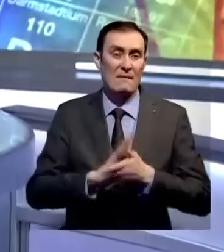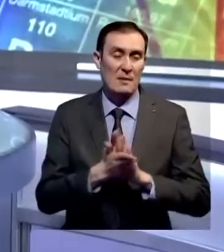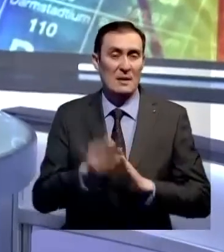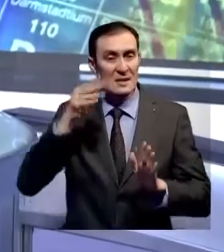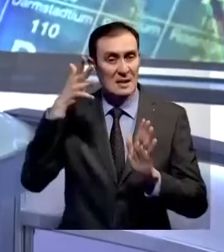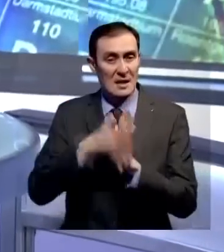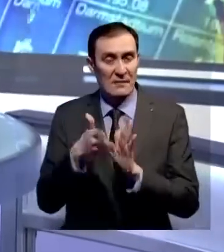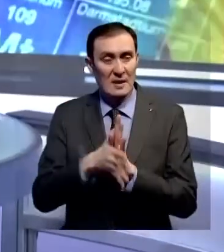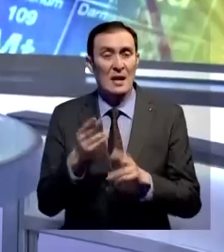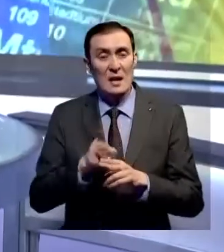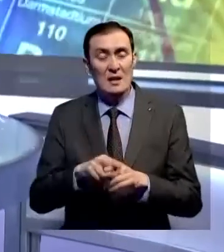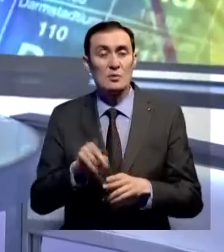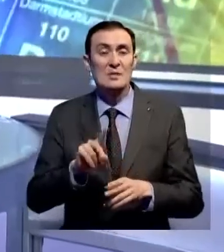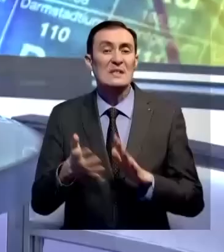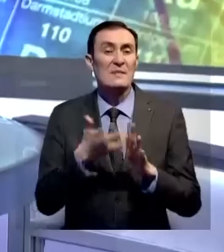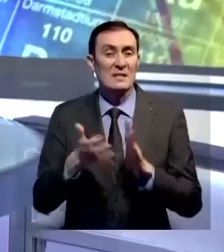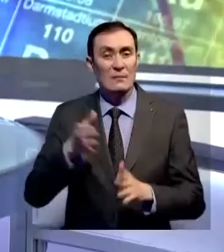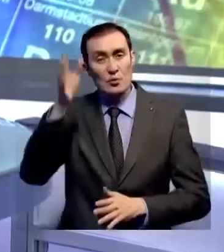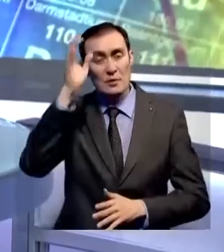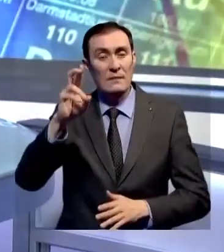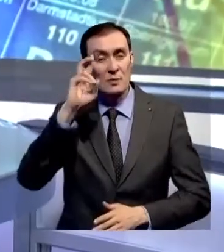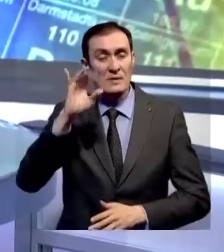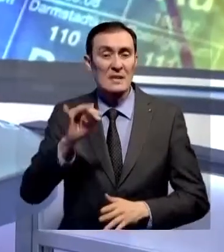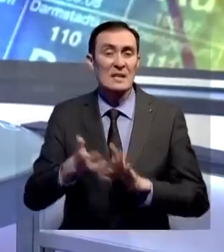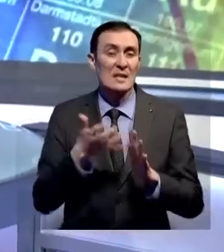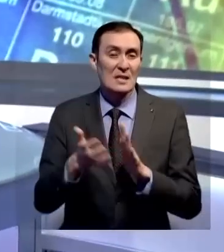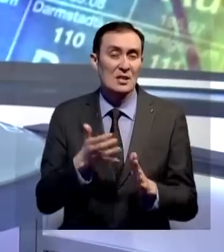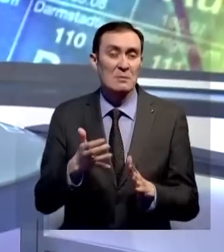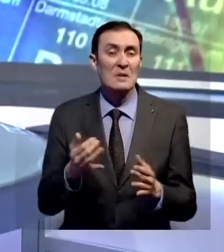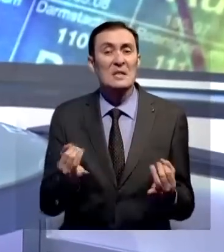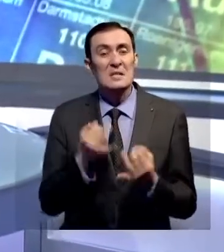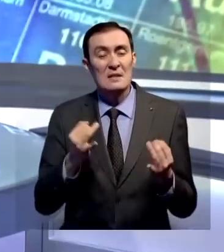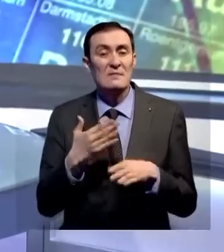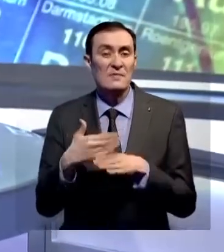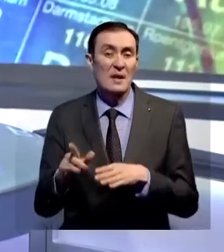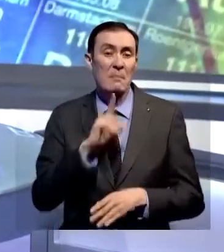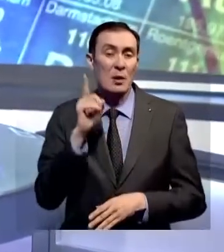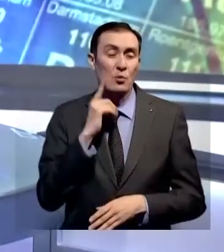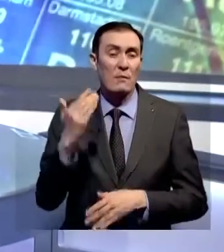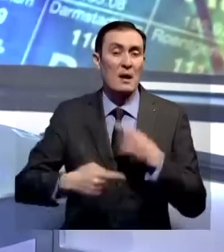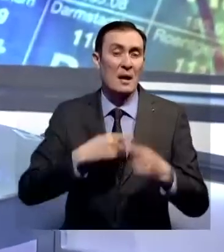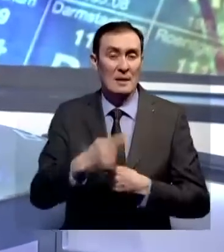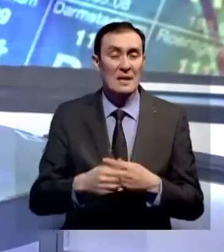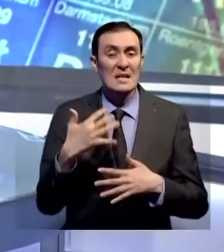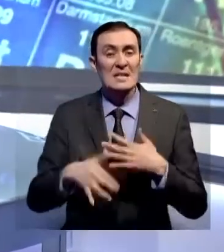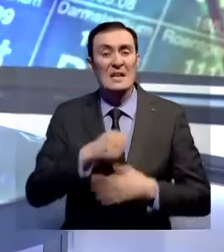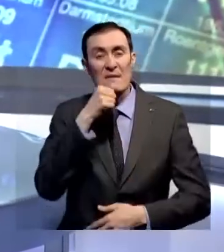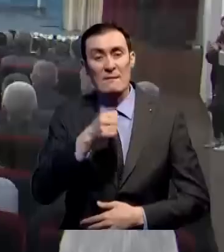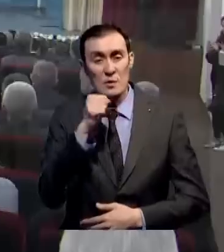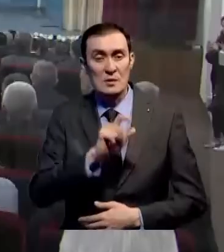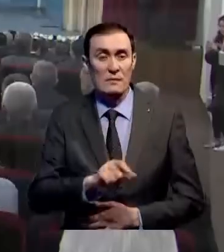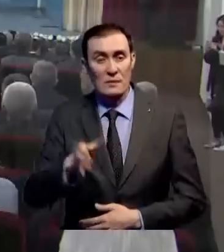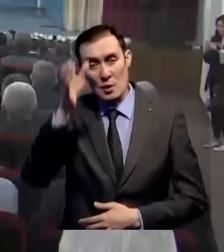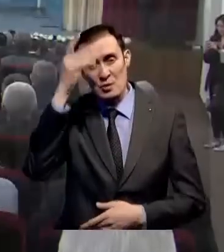формат исследований. Это связано с дефицитом ученых в стране и недостаточным интересом к отрасли у молодого поколения. Средний